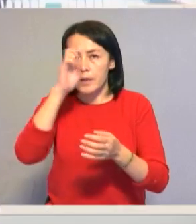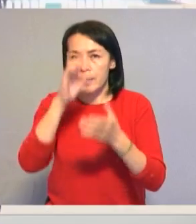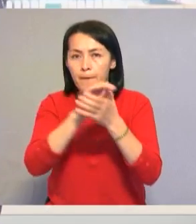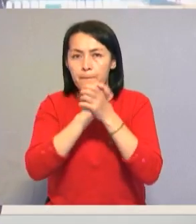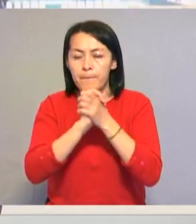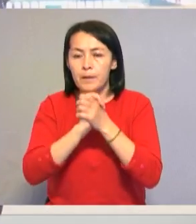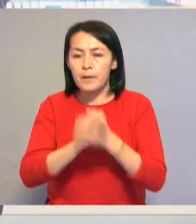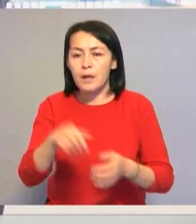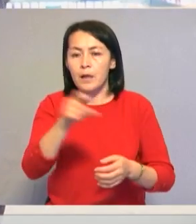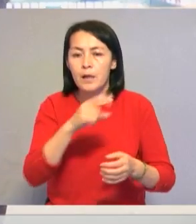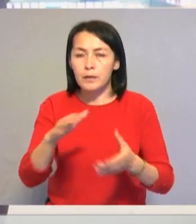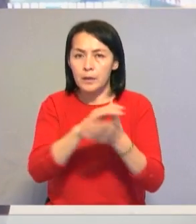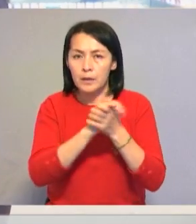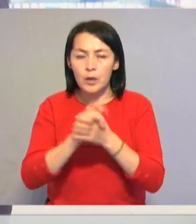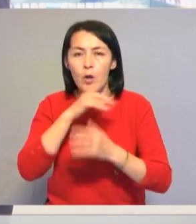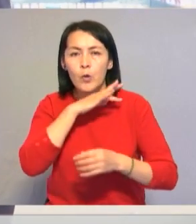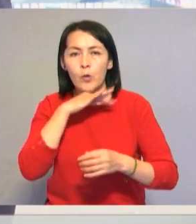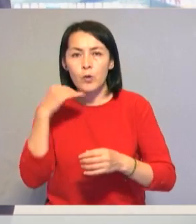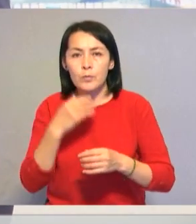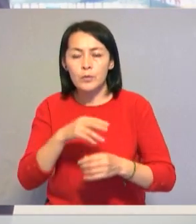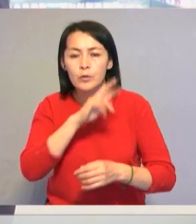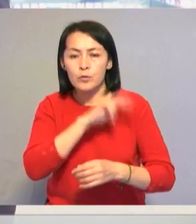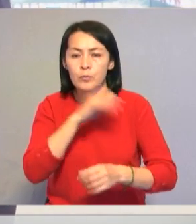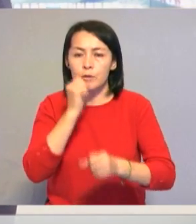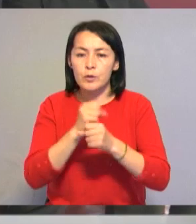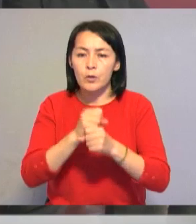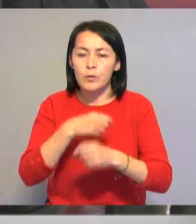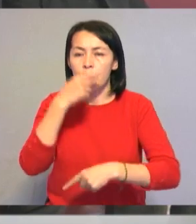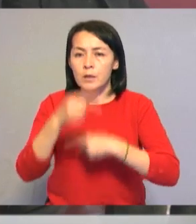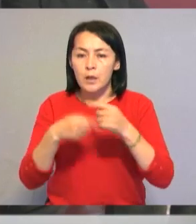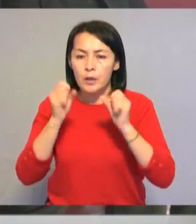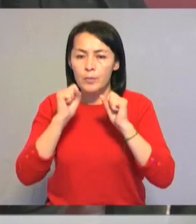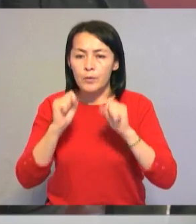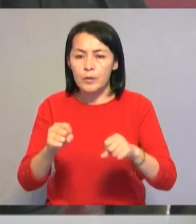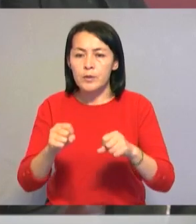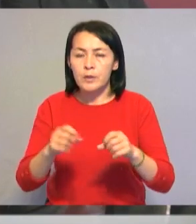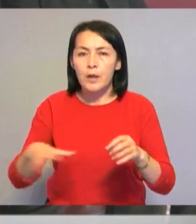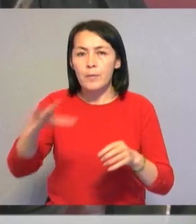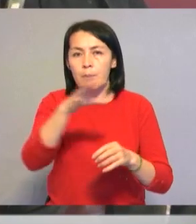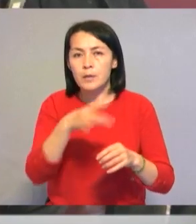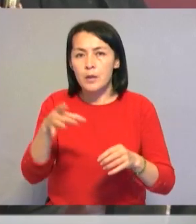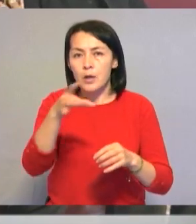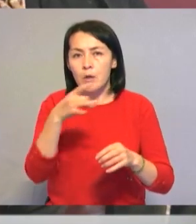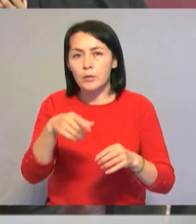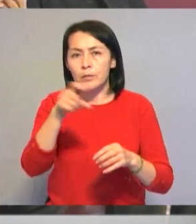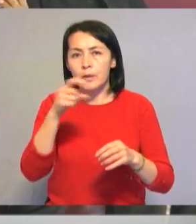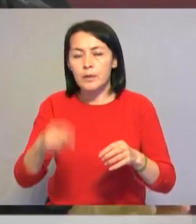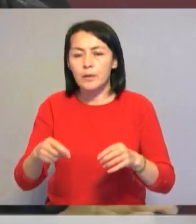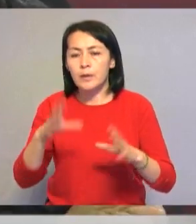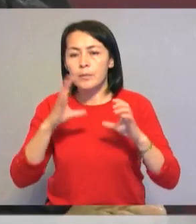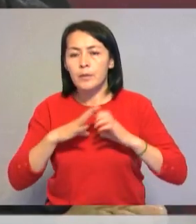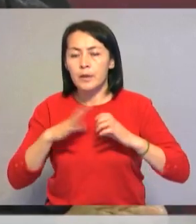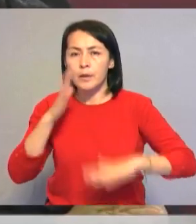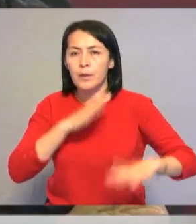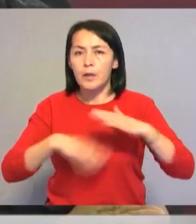бірлігі, халықтың ынтымағы және көпшіліктің қажырлы қызметінің арқасында жететін боламыз, деп барша аудан тұрғындарын берекелі де